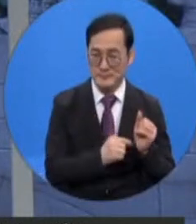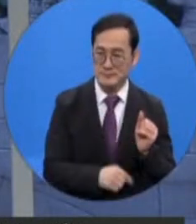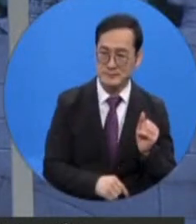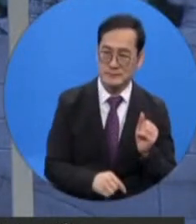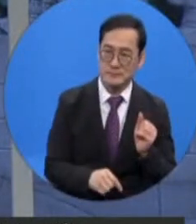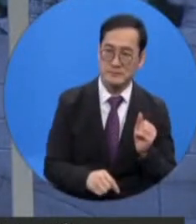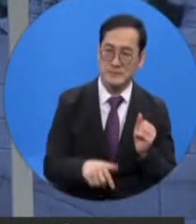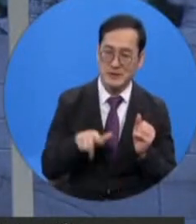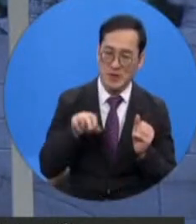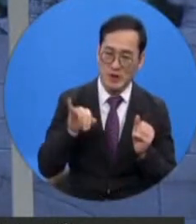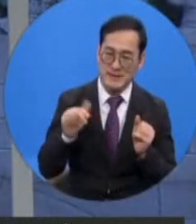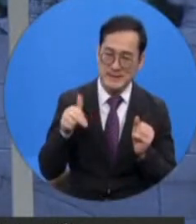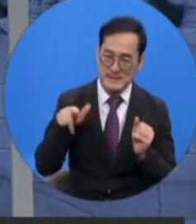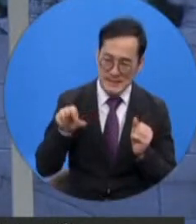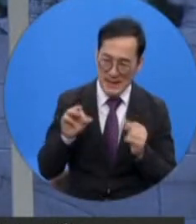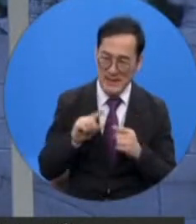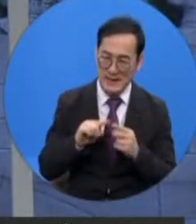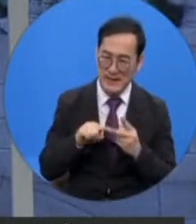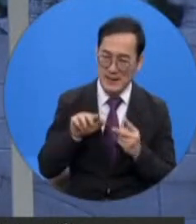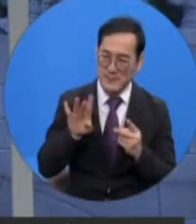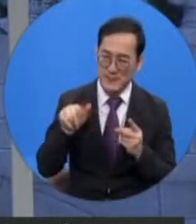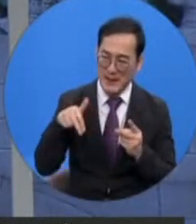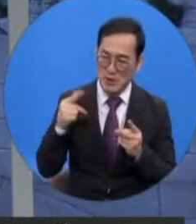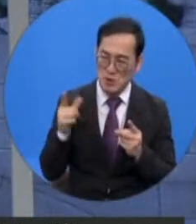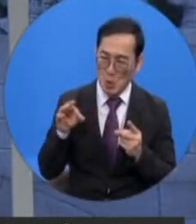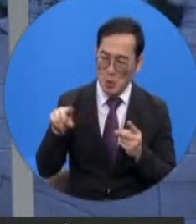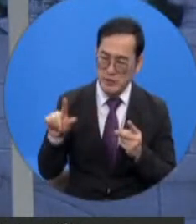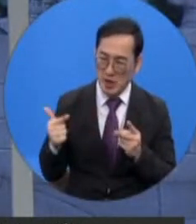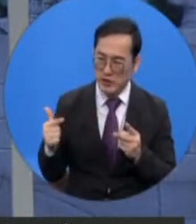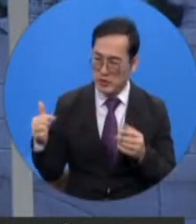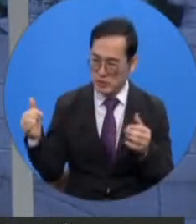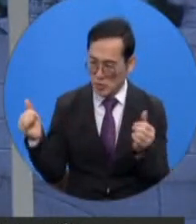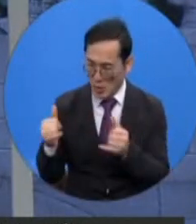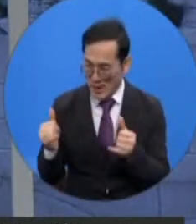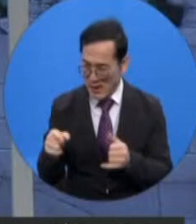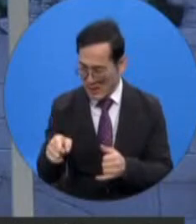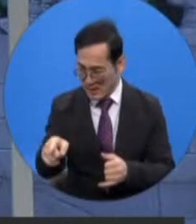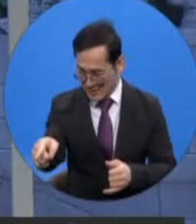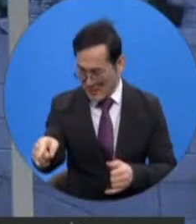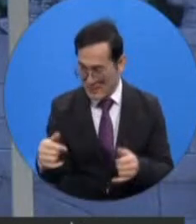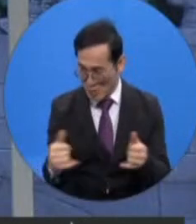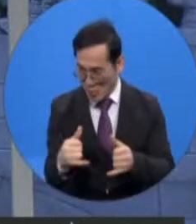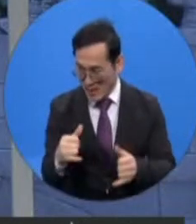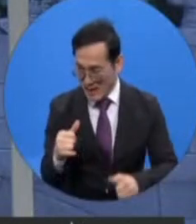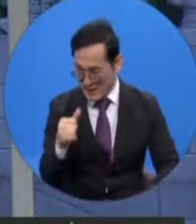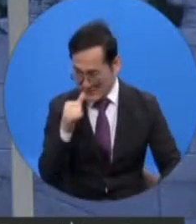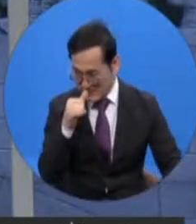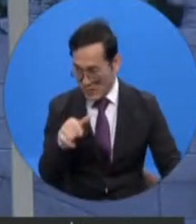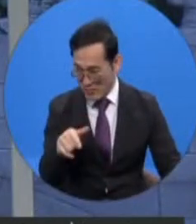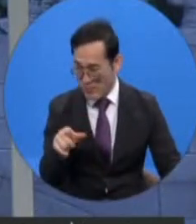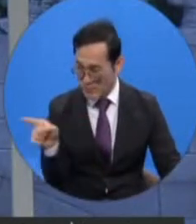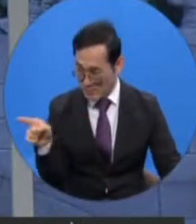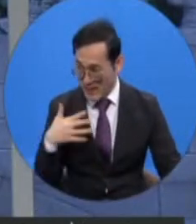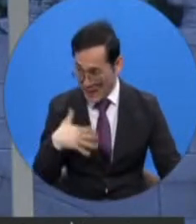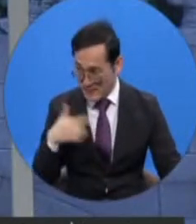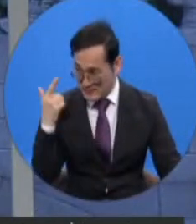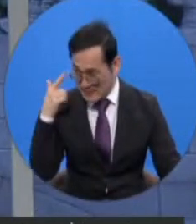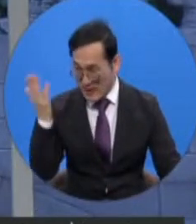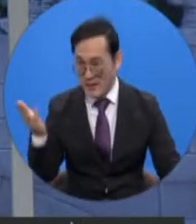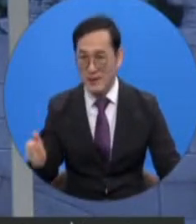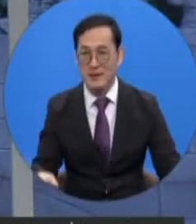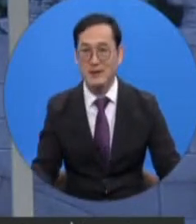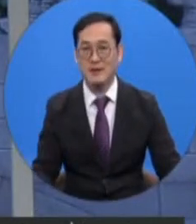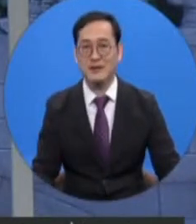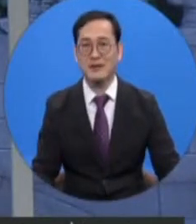검찰 압수수색 직전 이재명 후보의 두 명의 측근과 통화했다는 걸 인지했느냐 라는 국민의힘 야당 질문의 이름에